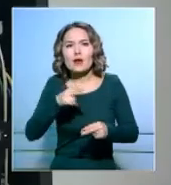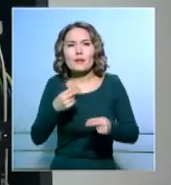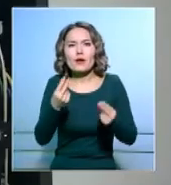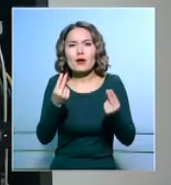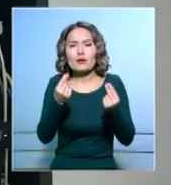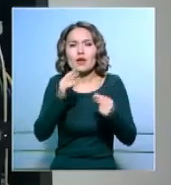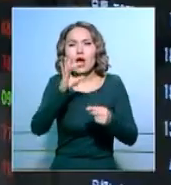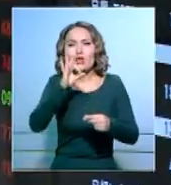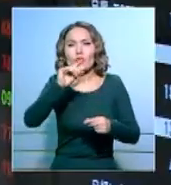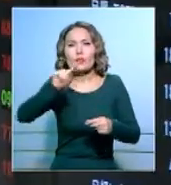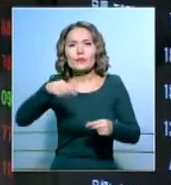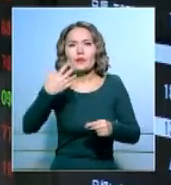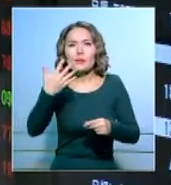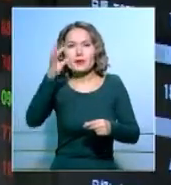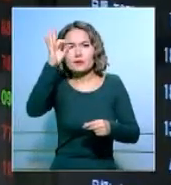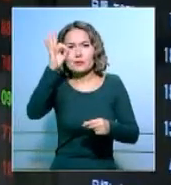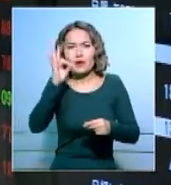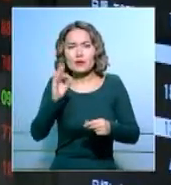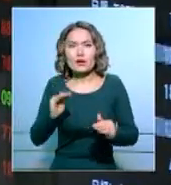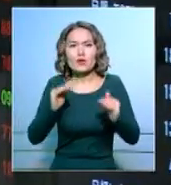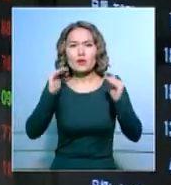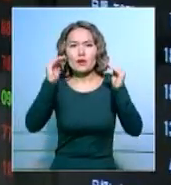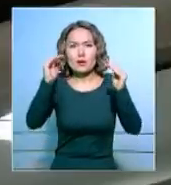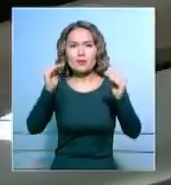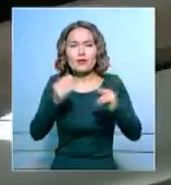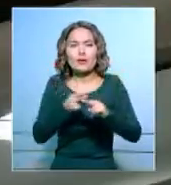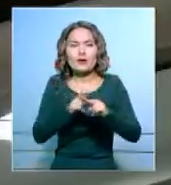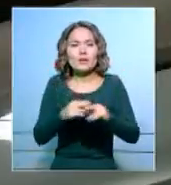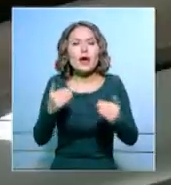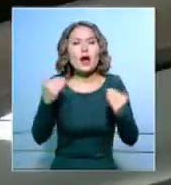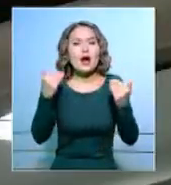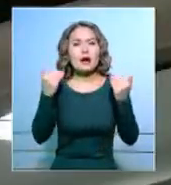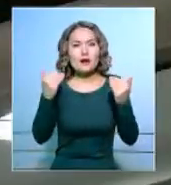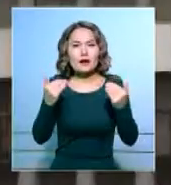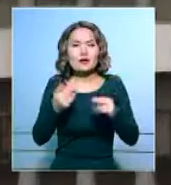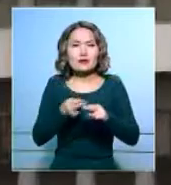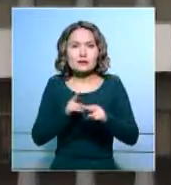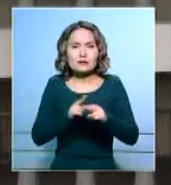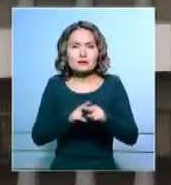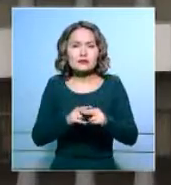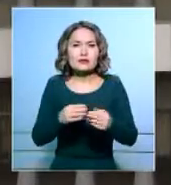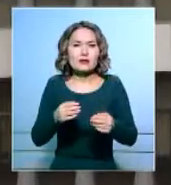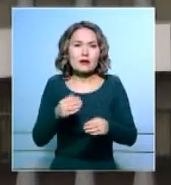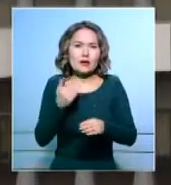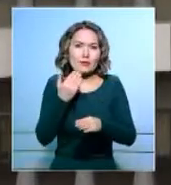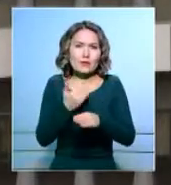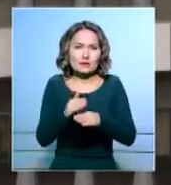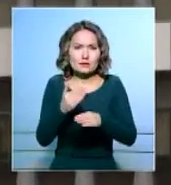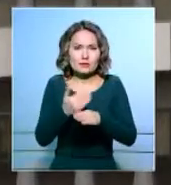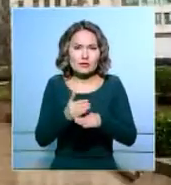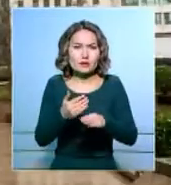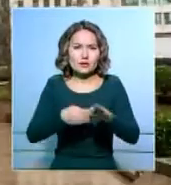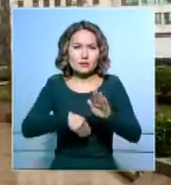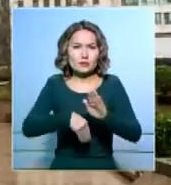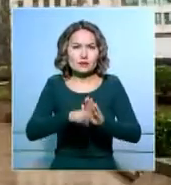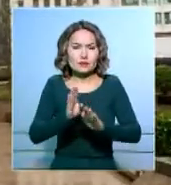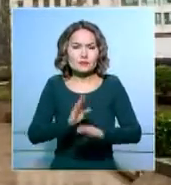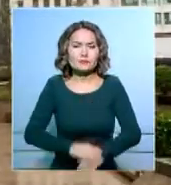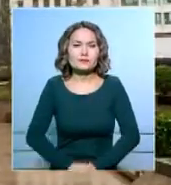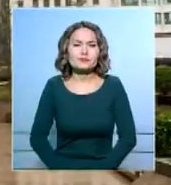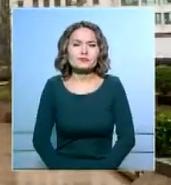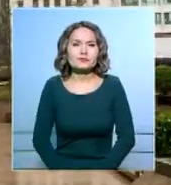биржасы 0,5% көтерілді. Алайда мамандар аз ғана өсім тұрақтылықтың кепілі емес деп отыр.